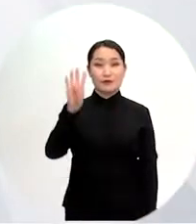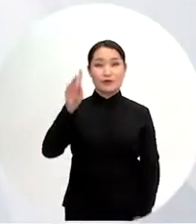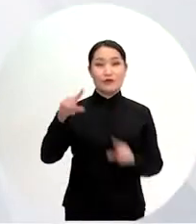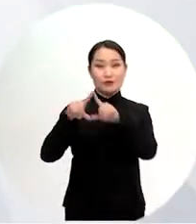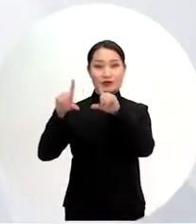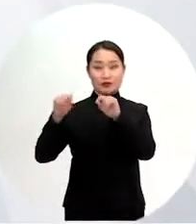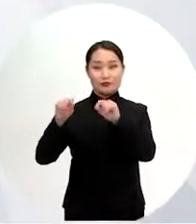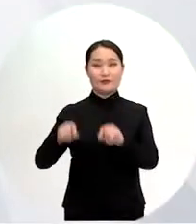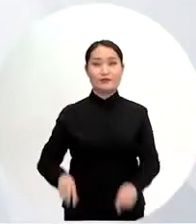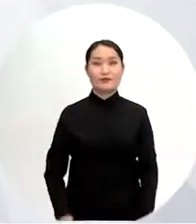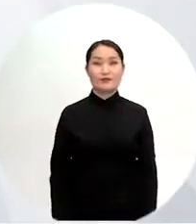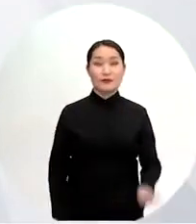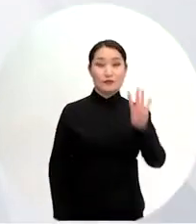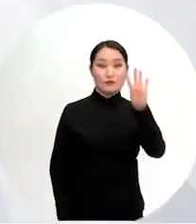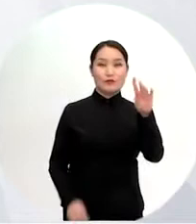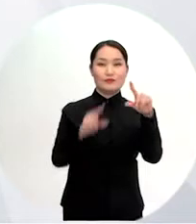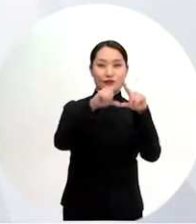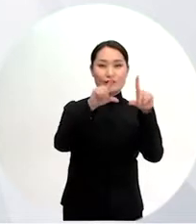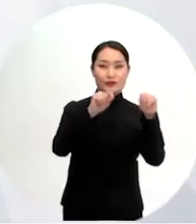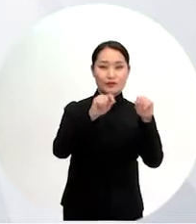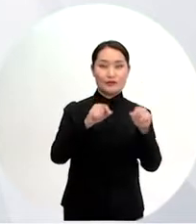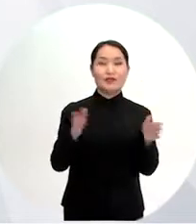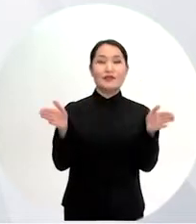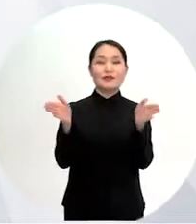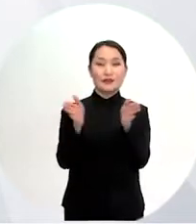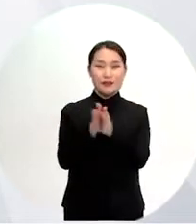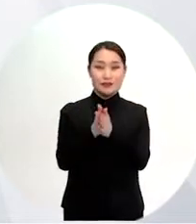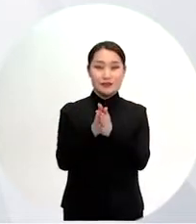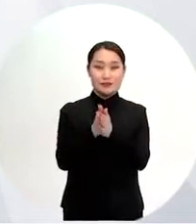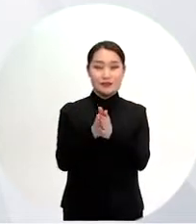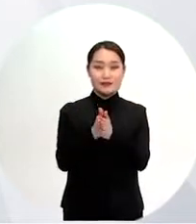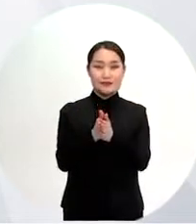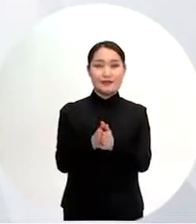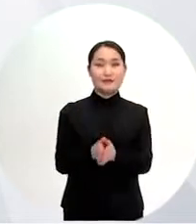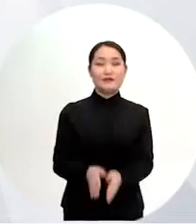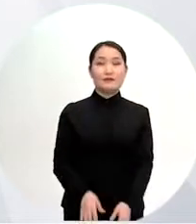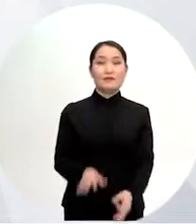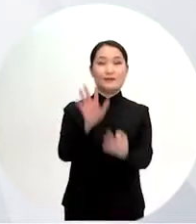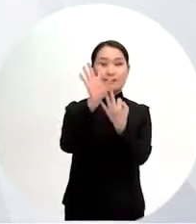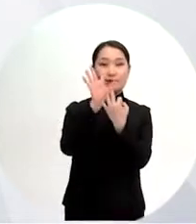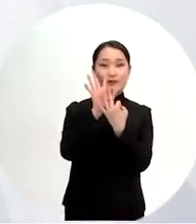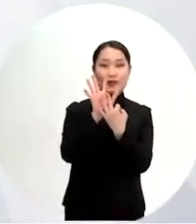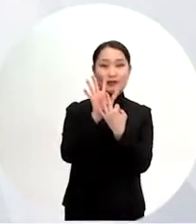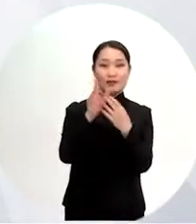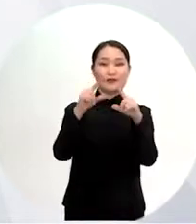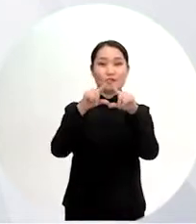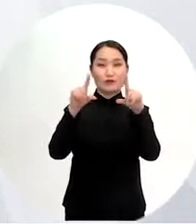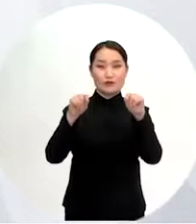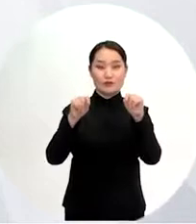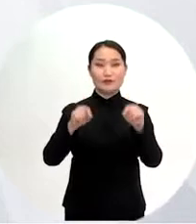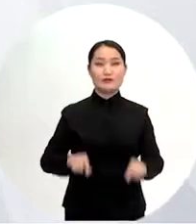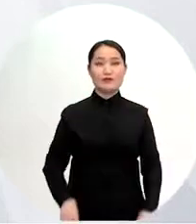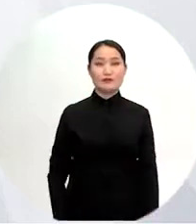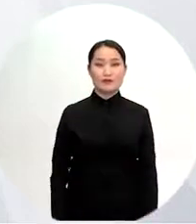Дөрвөн дөрвөлжин, дөрвөн дөрвөлжин. Нийлээд 8 дөрвөлжин.